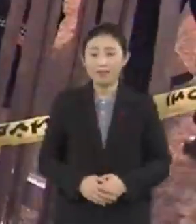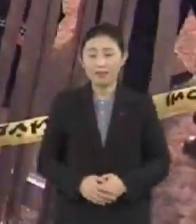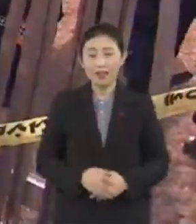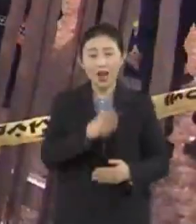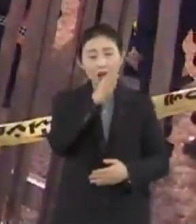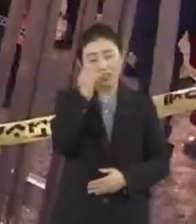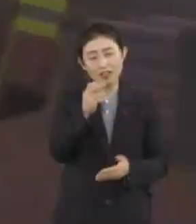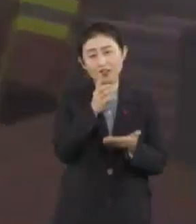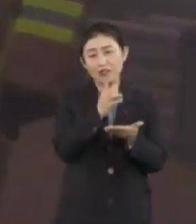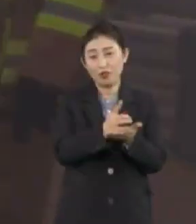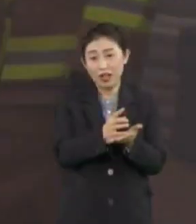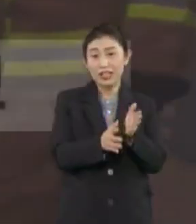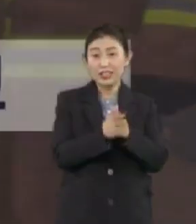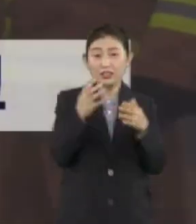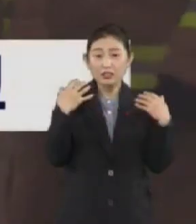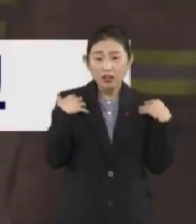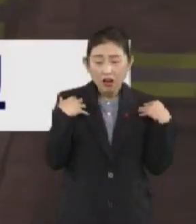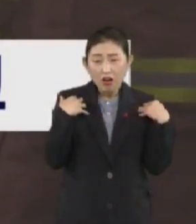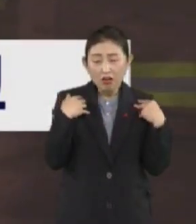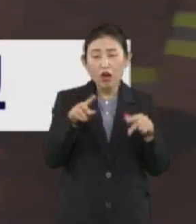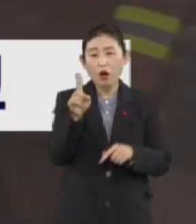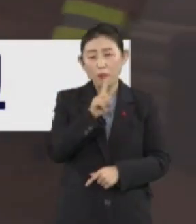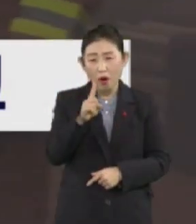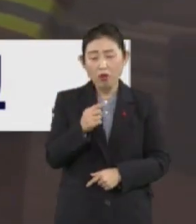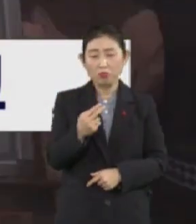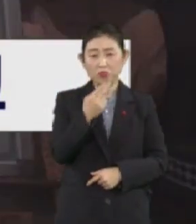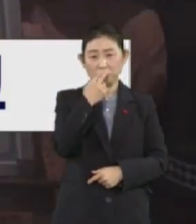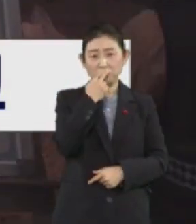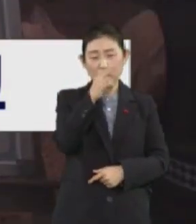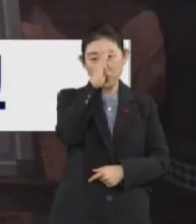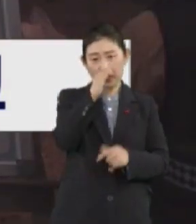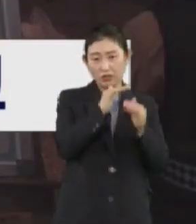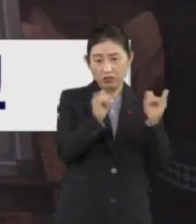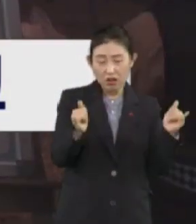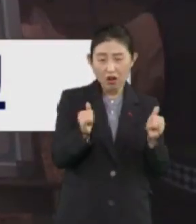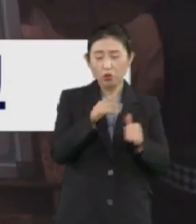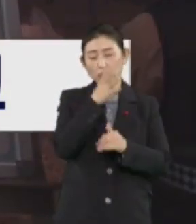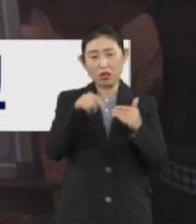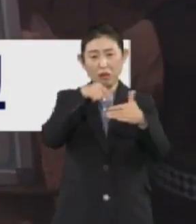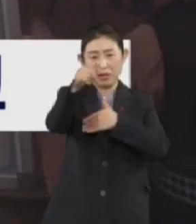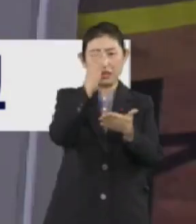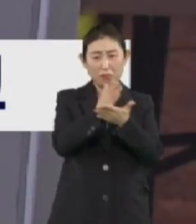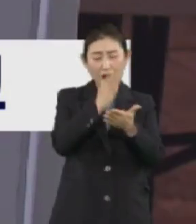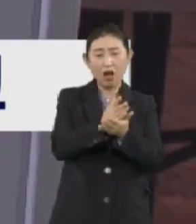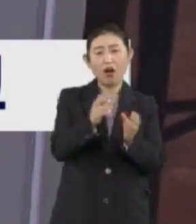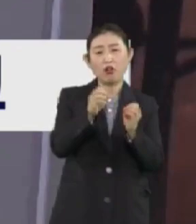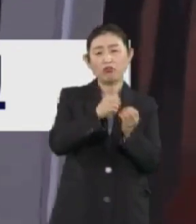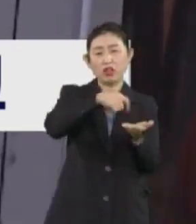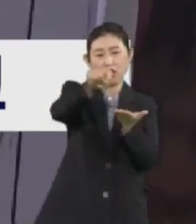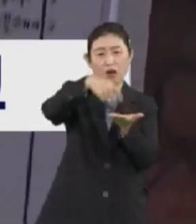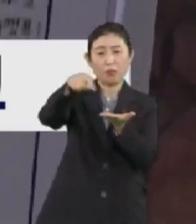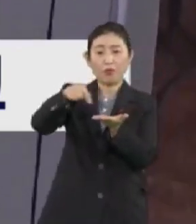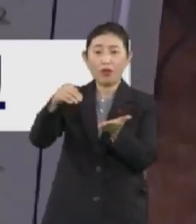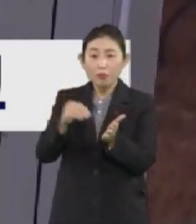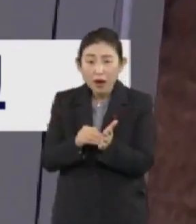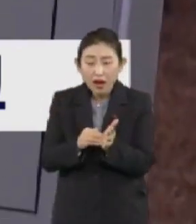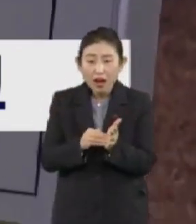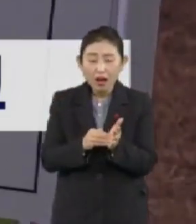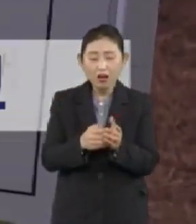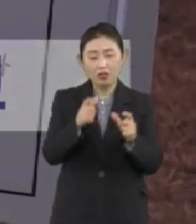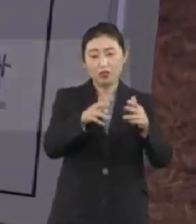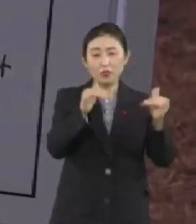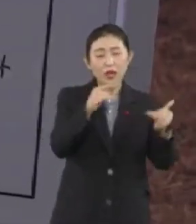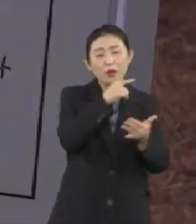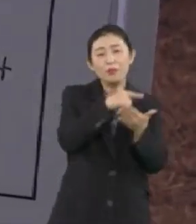아산과 천안시는 지역 주민들에게 재난 문자를 보내 호흡기 질환자와 노약자들의 외출 자제를 권고했는데 다행히 별다른 주민